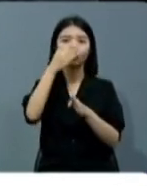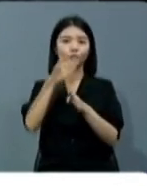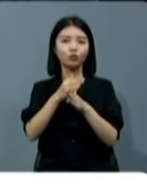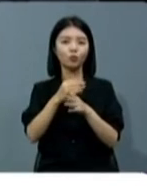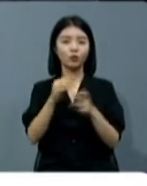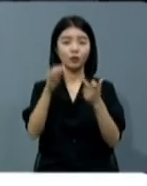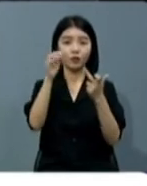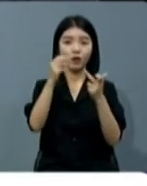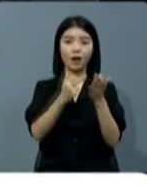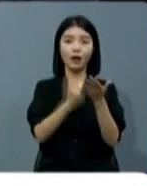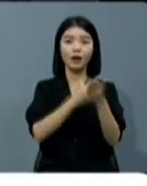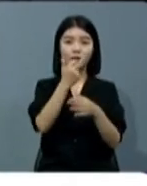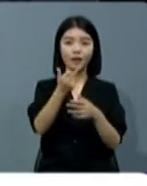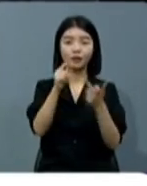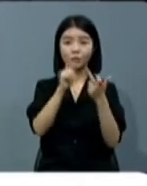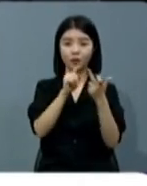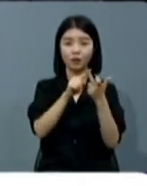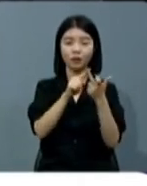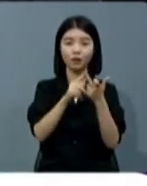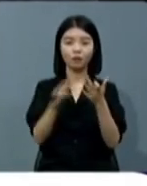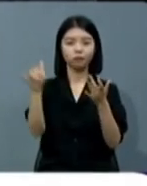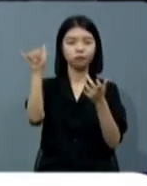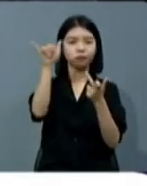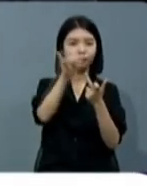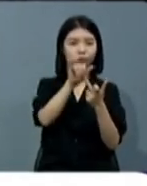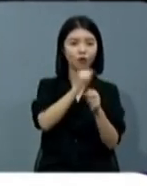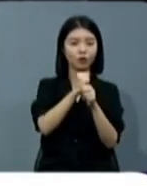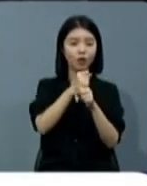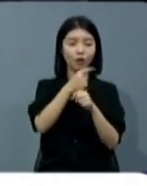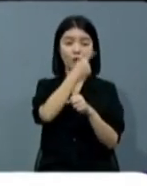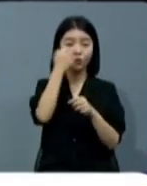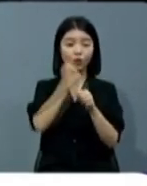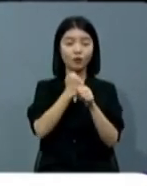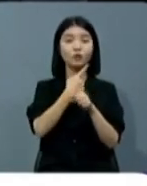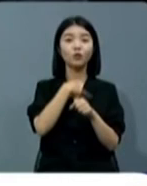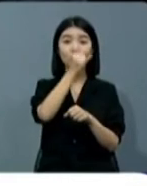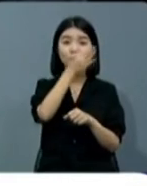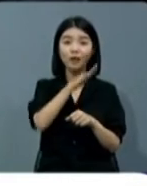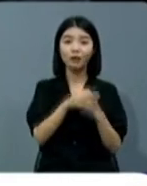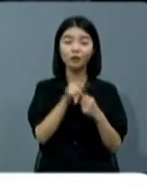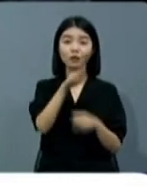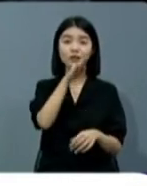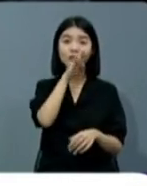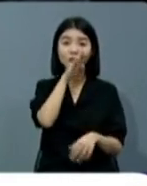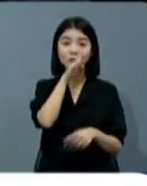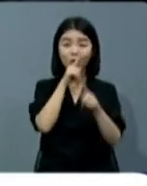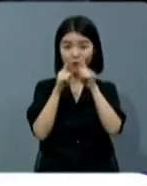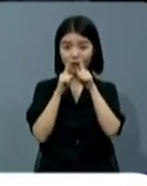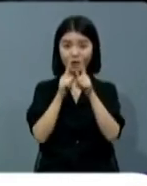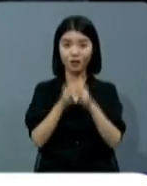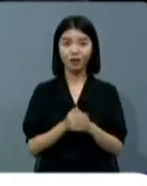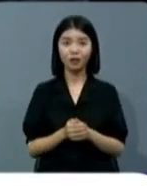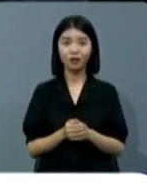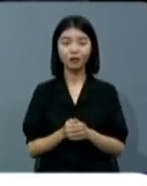백록담 분화구에 헬기를 바로 착륙하는 방안을 검토하겠다 이 네. 말씀을 하셨는데 네. 이 진심으로 하신 말씀입니까? 아,